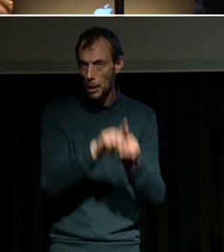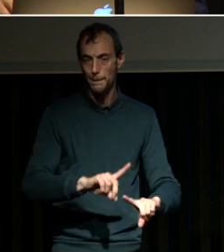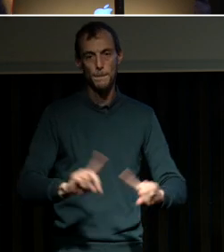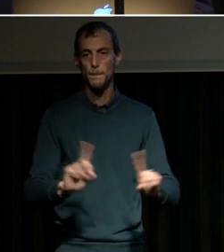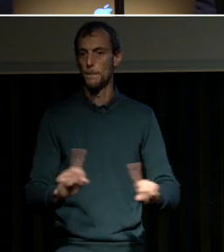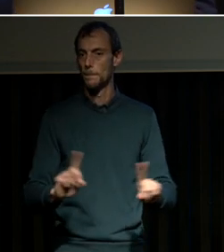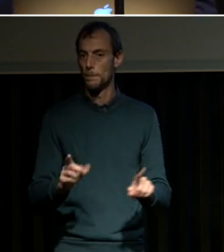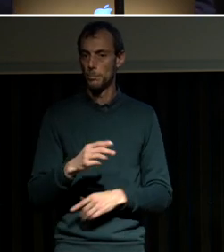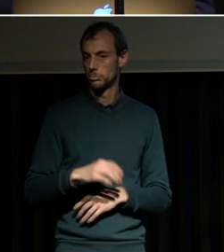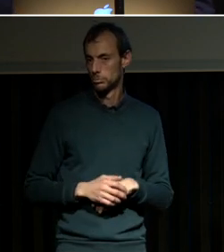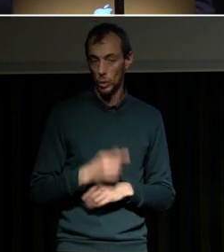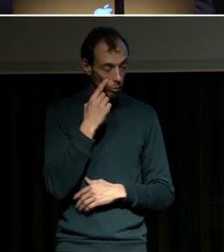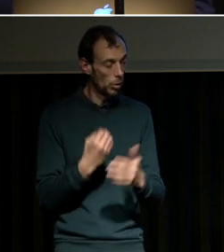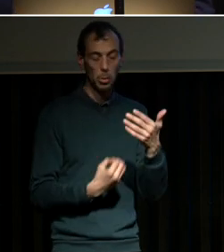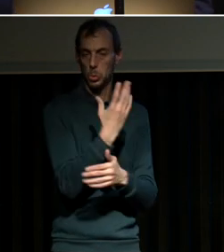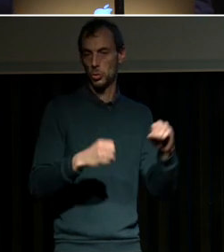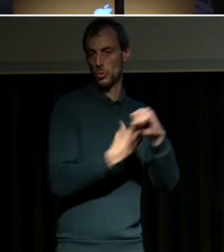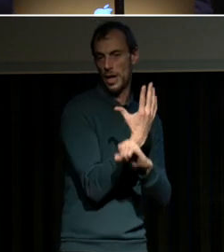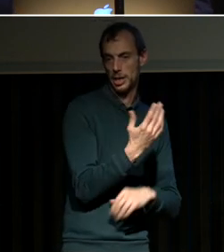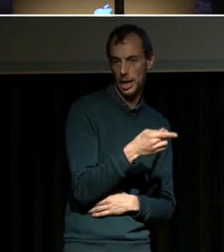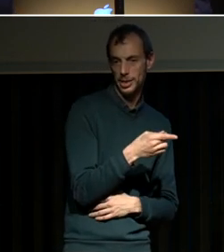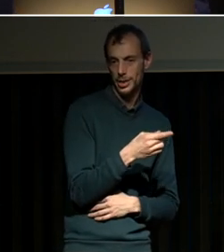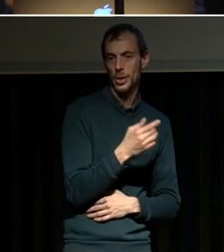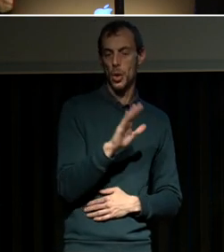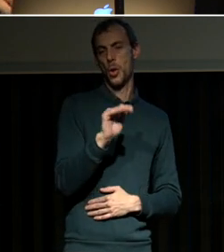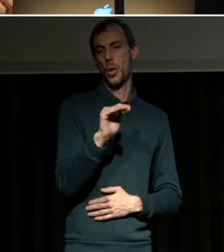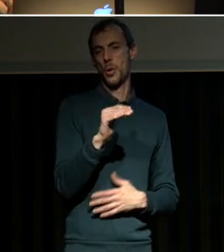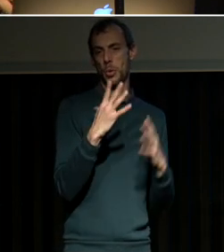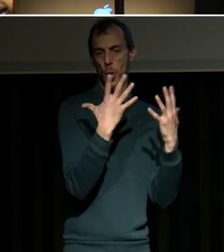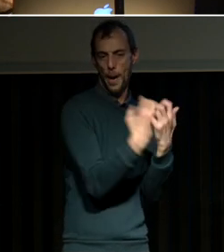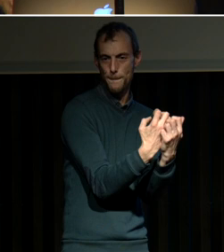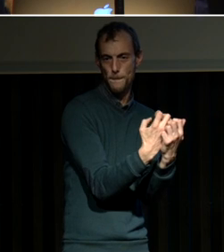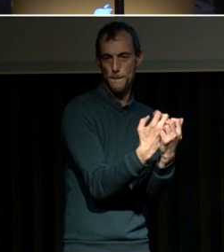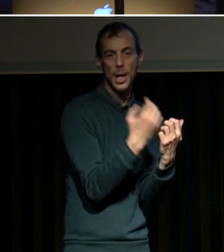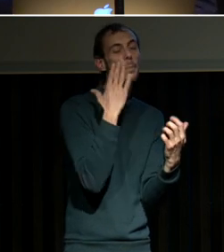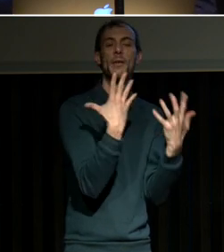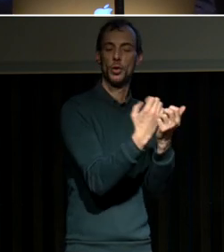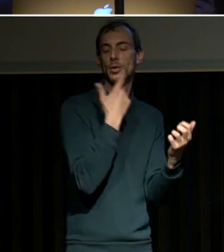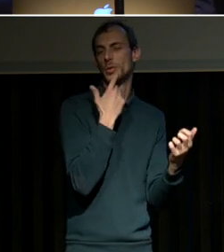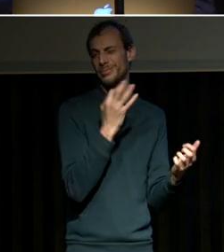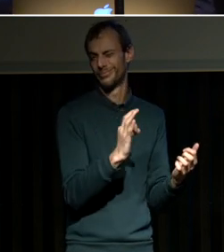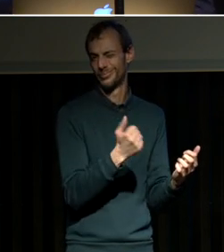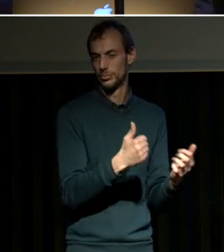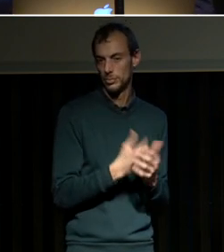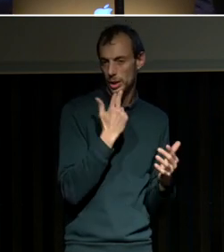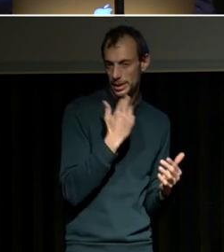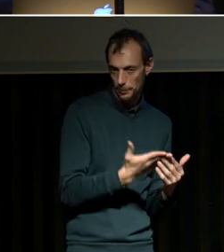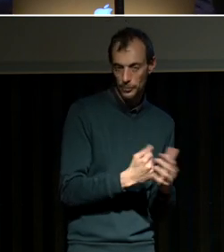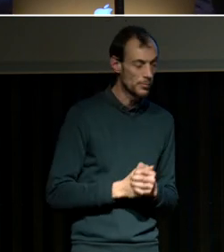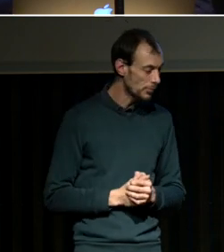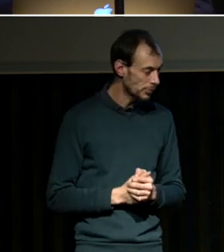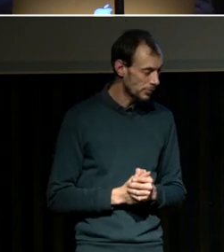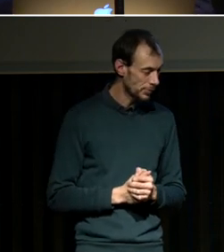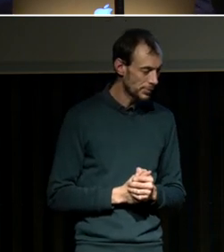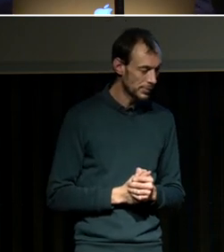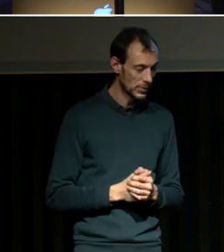la diapositive de droite. Vous voyez, on est très très en bleu marine, plus c'est foncé, meilleurs sont les résultats. Ça veut dire qu'on prélève en moyenne beaucoup plus